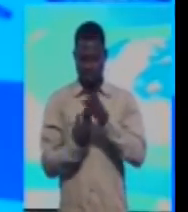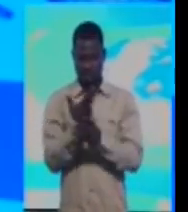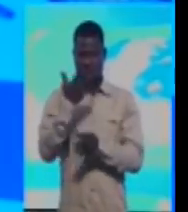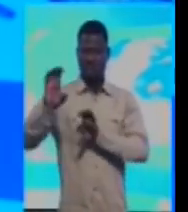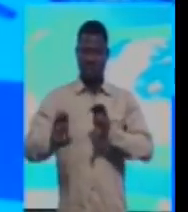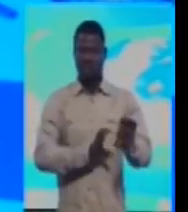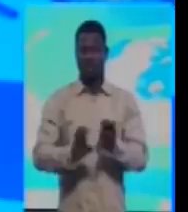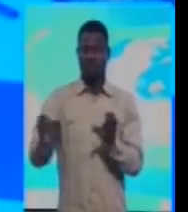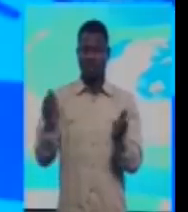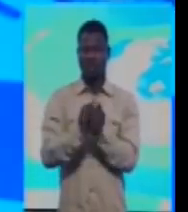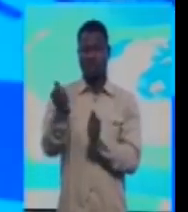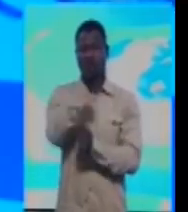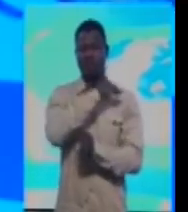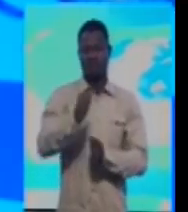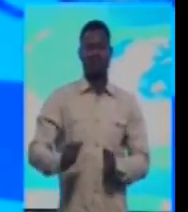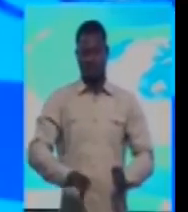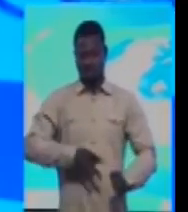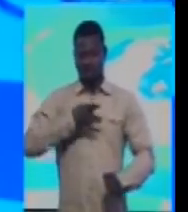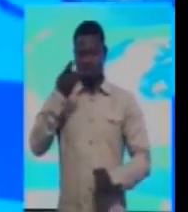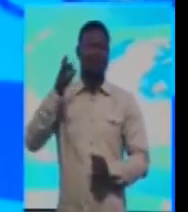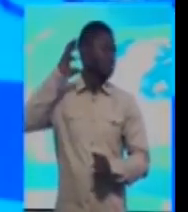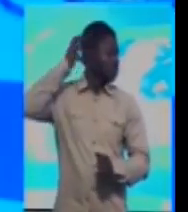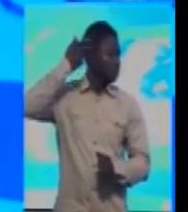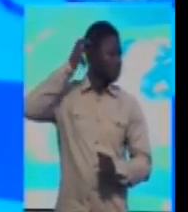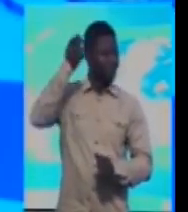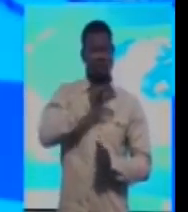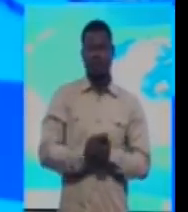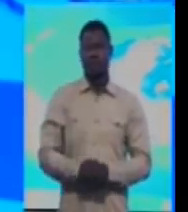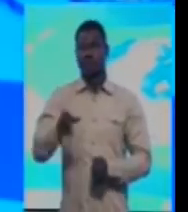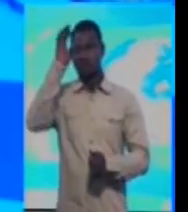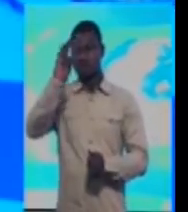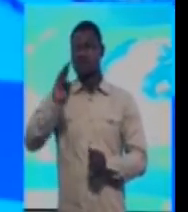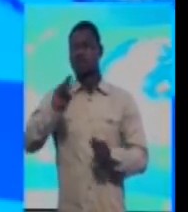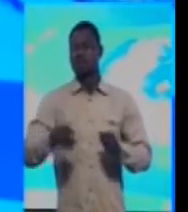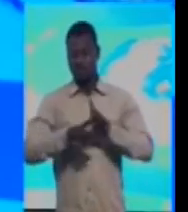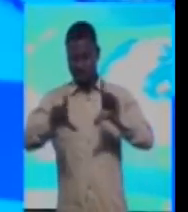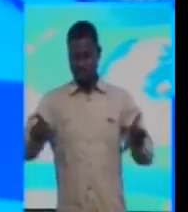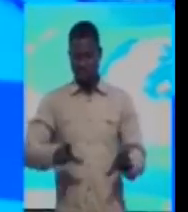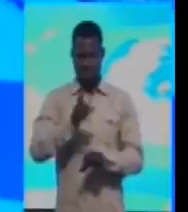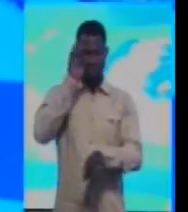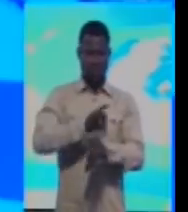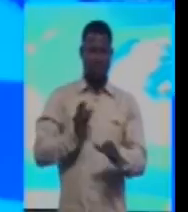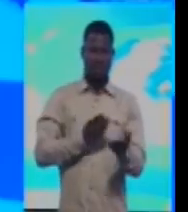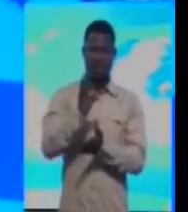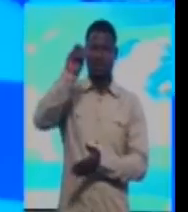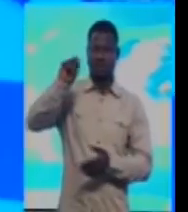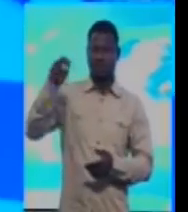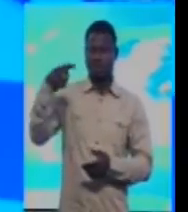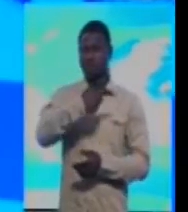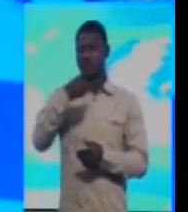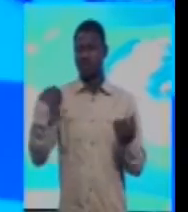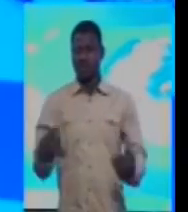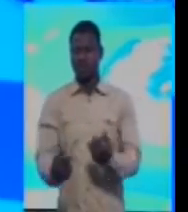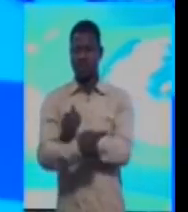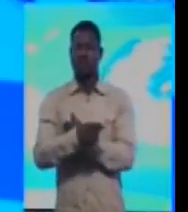via une campagne radiophonique. Cette localité a pu être touchée par les ONG IPA et DMI. Aujourd'hui, il